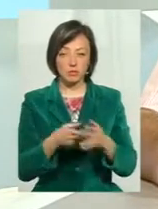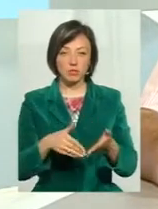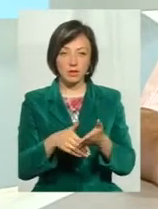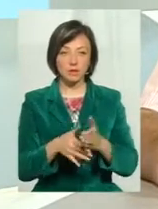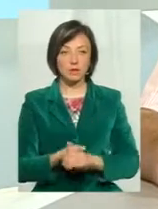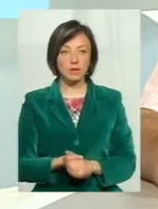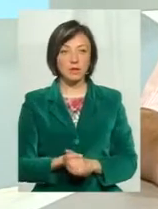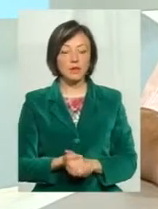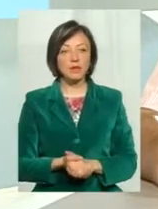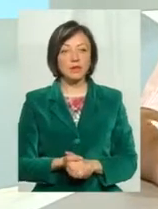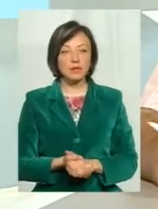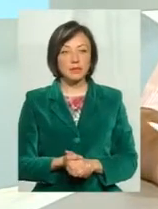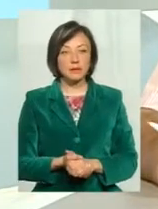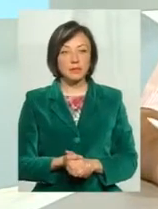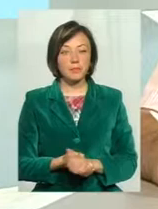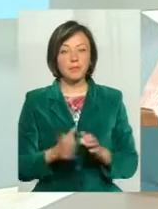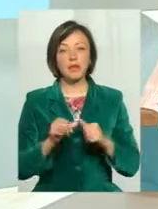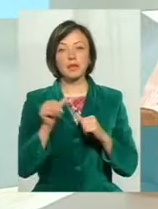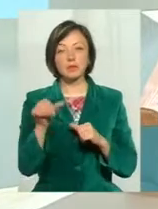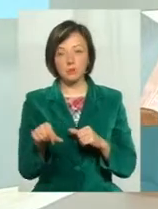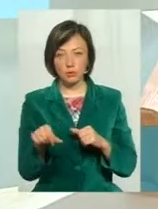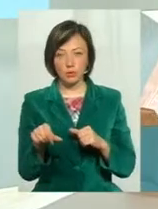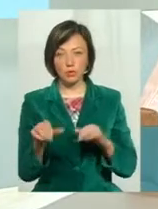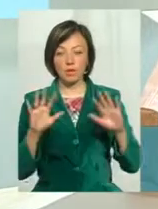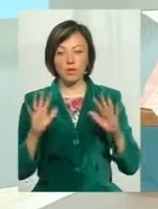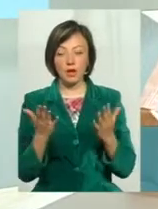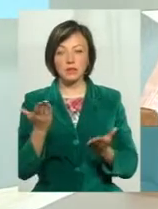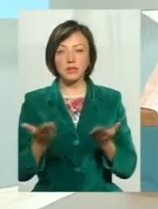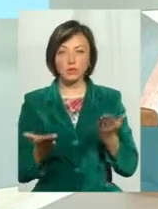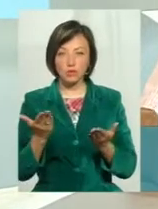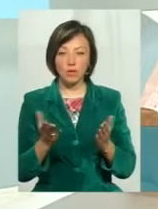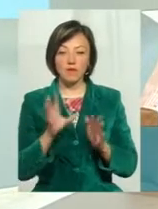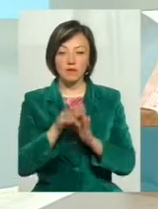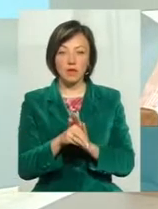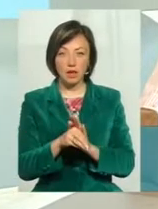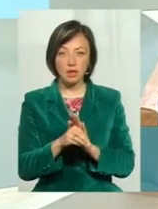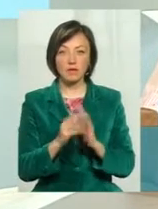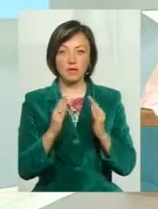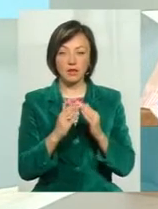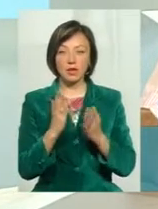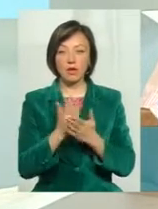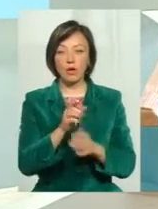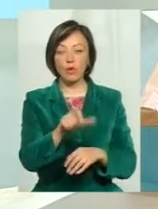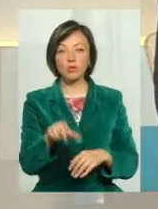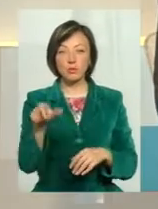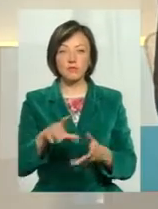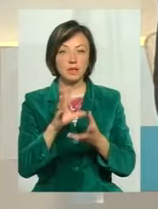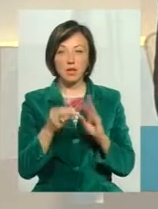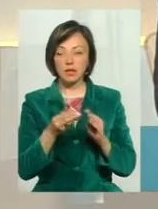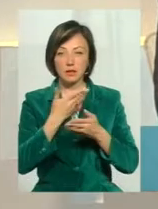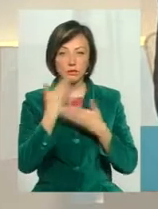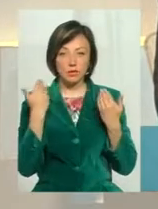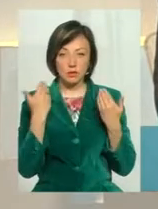субсидію. Крім того, у разі, якщо в складі домогосподарства є особи, у яких взагалі